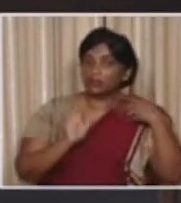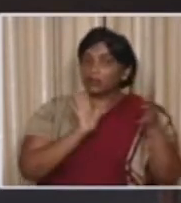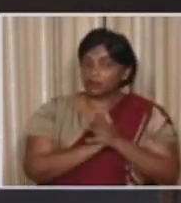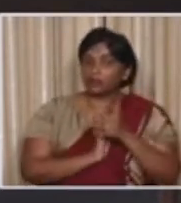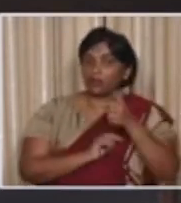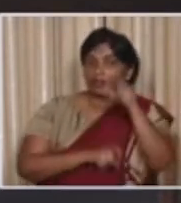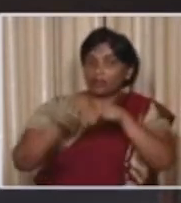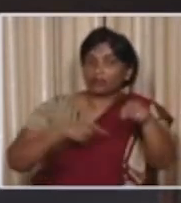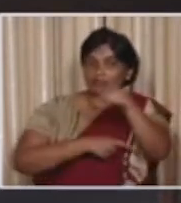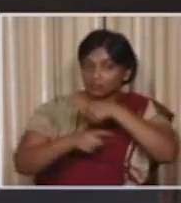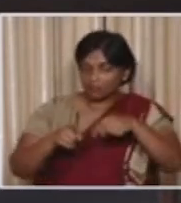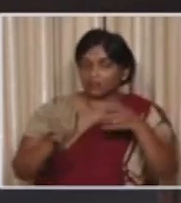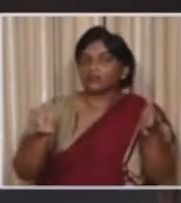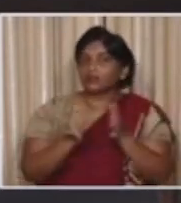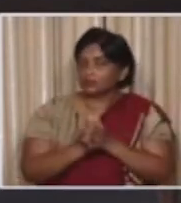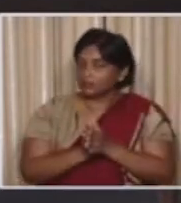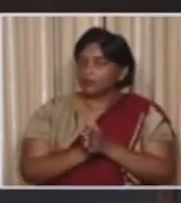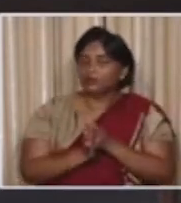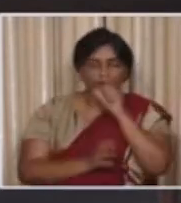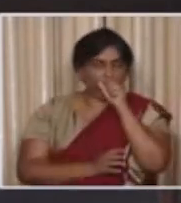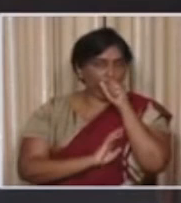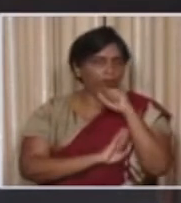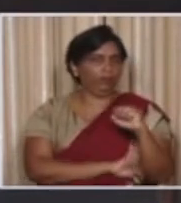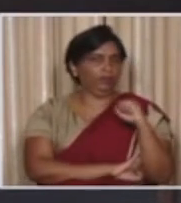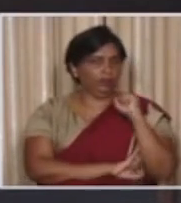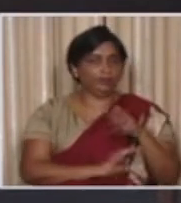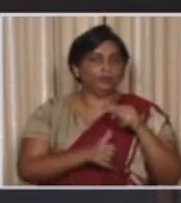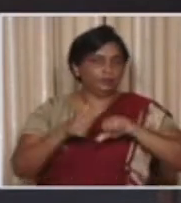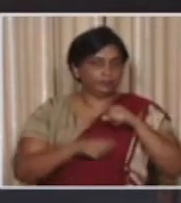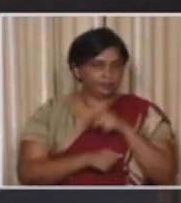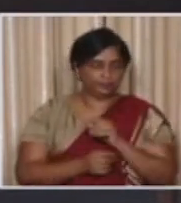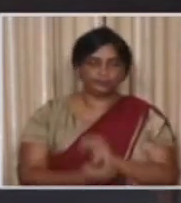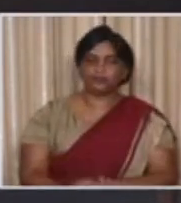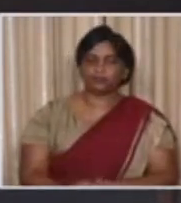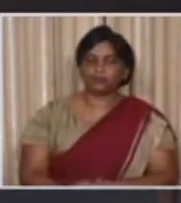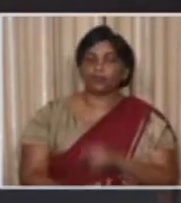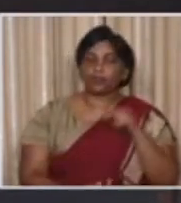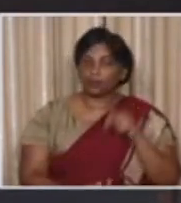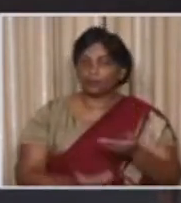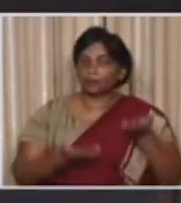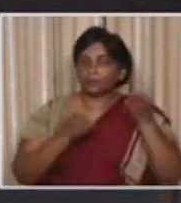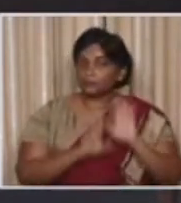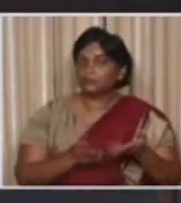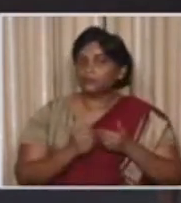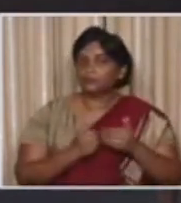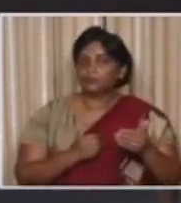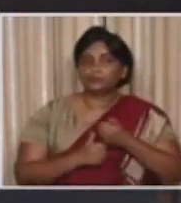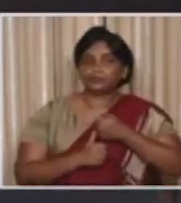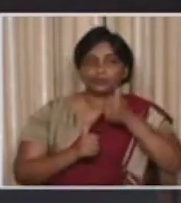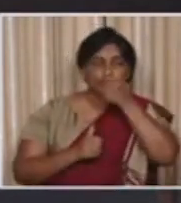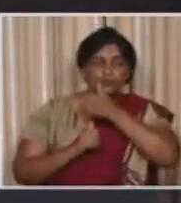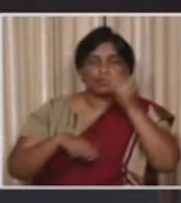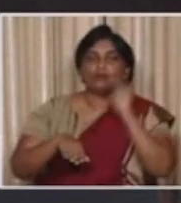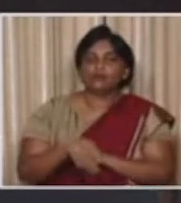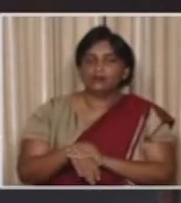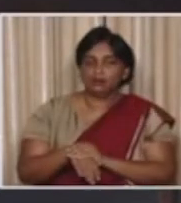තව ඉතුරු කට්ටියවත් කළා මේක ශක්තිමත් කරන්න මේ ආයතනය. දැන් අන්තිමට මොකද්ද මේ මංකොල්ලෙන් පැත්තකට